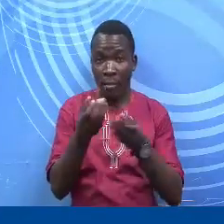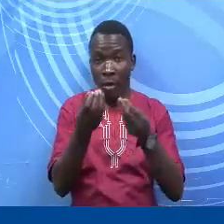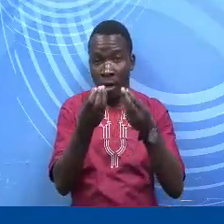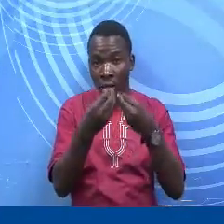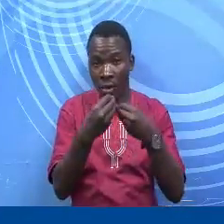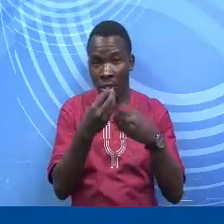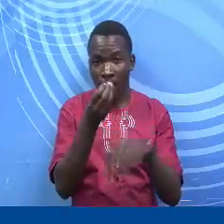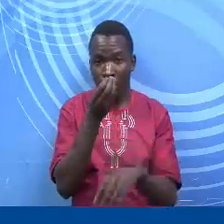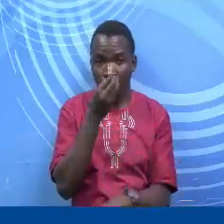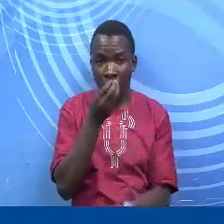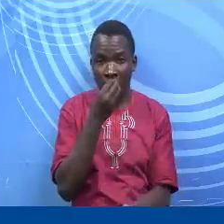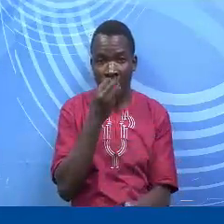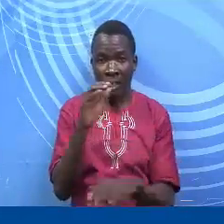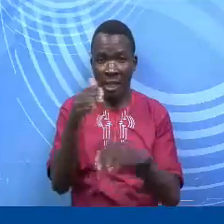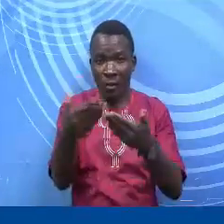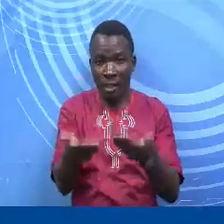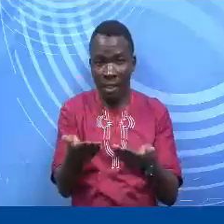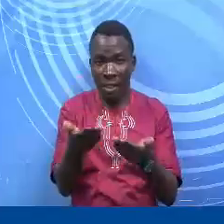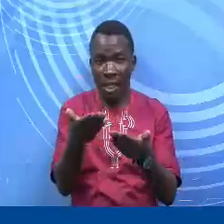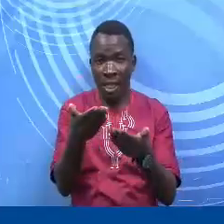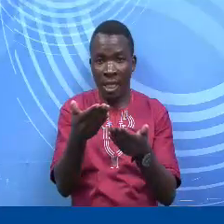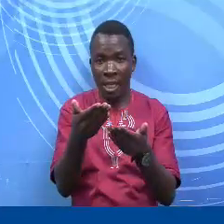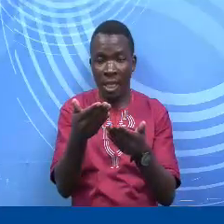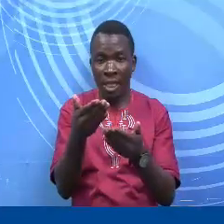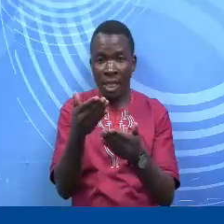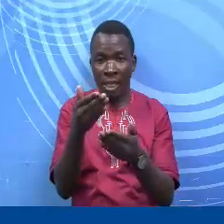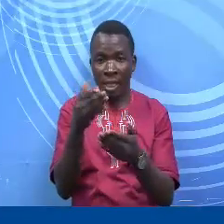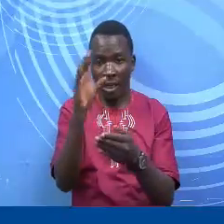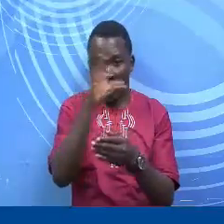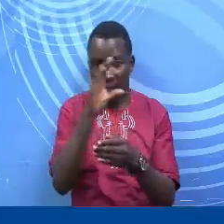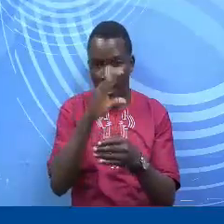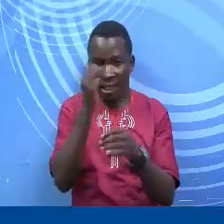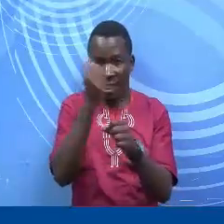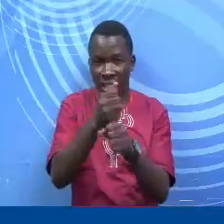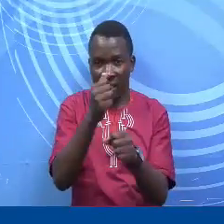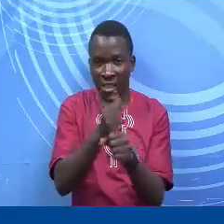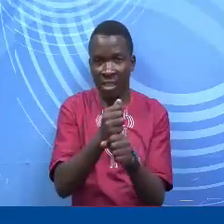kujya. Cyangwa se mukadushaka n'icyo nakora basi.